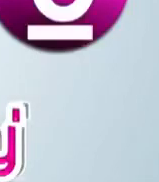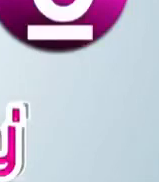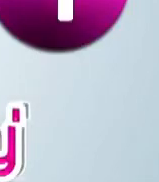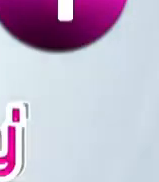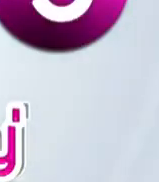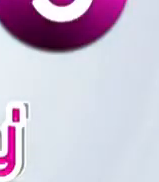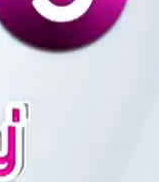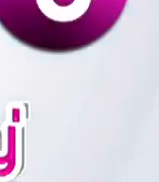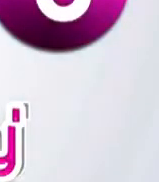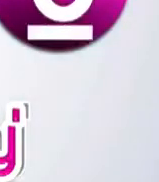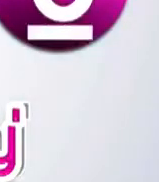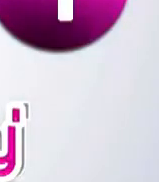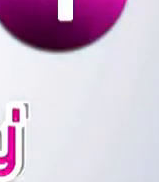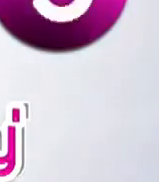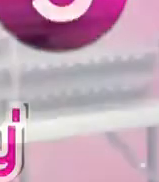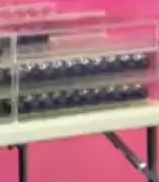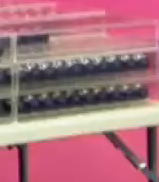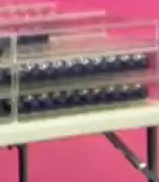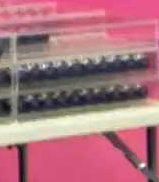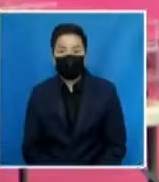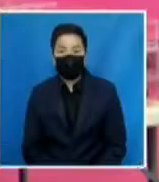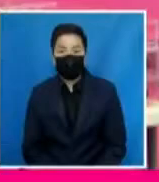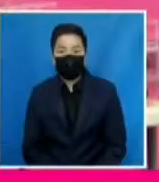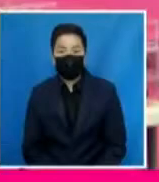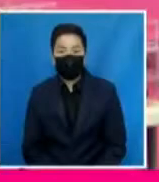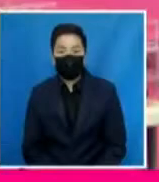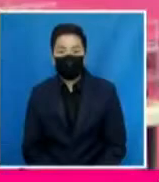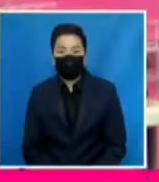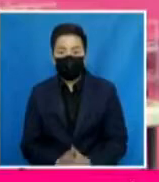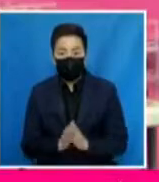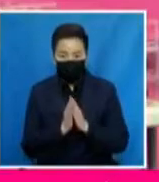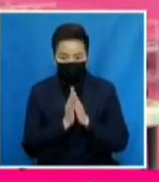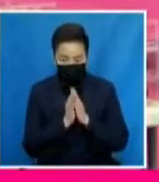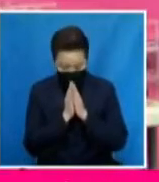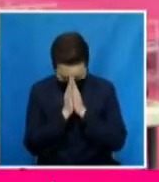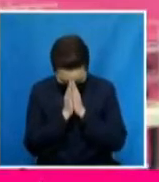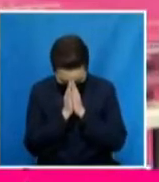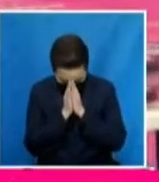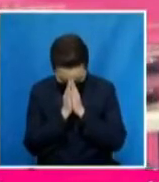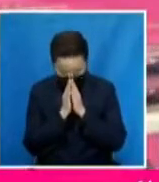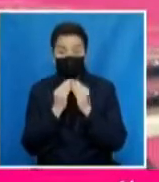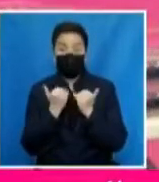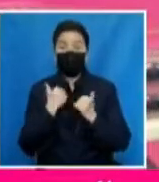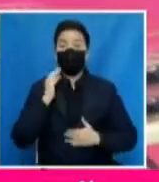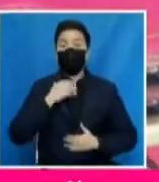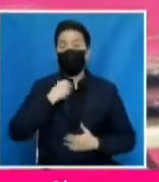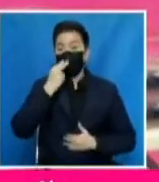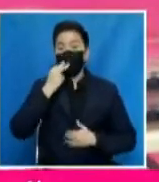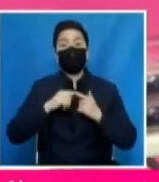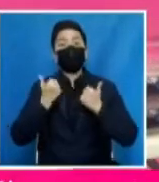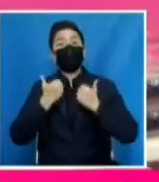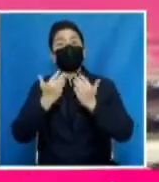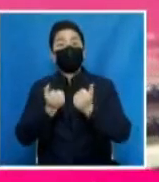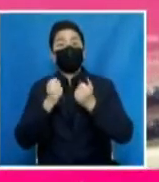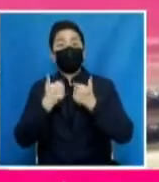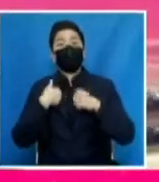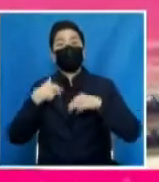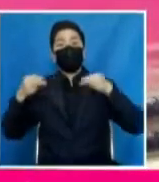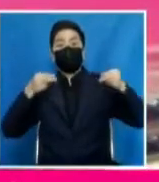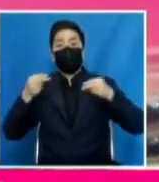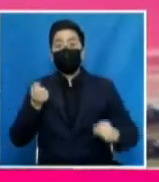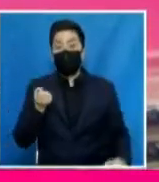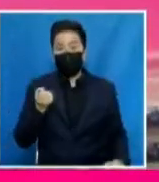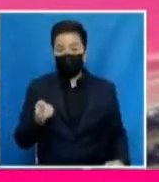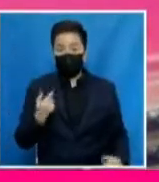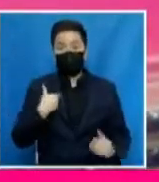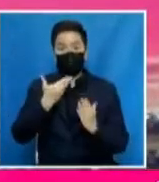เป็นพันไม่นานก็มากมาย สวัสดีค่ะคุณผู้ชมคะต้อนรับเข้าสู่การถ่ายทอดสดการ